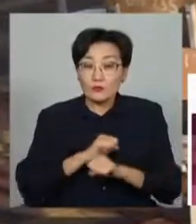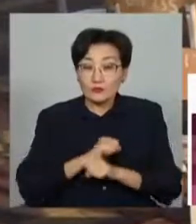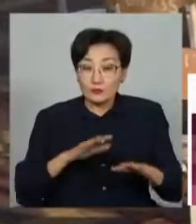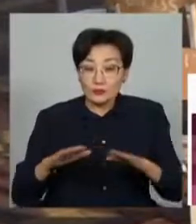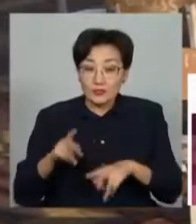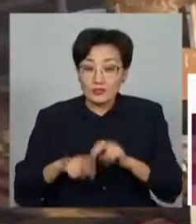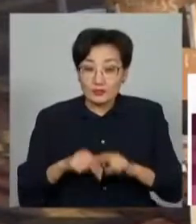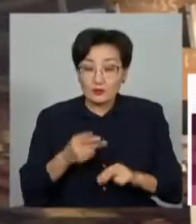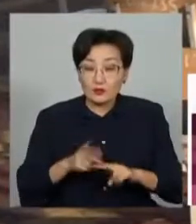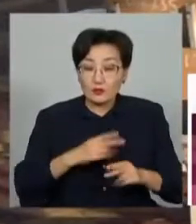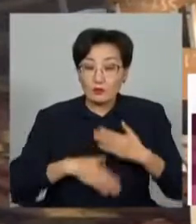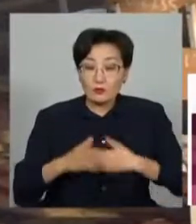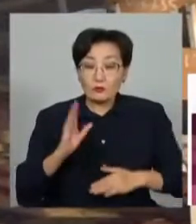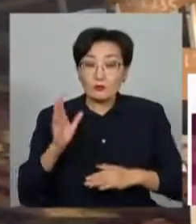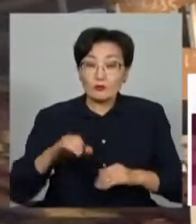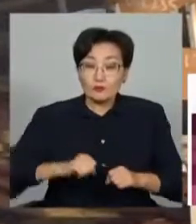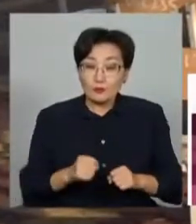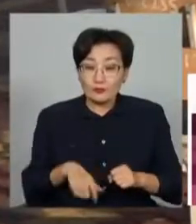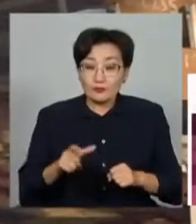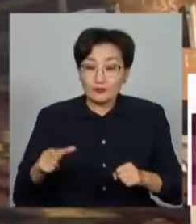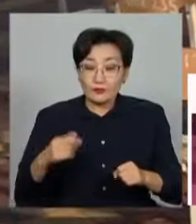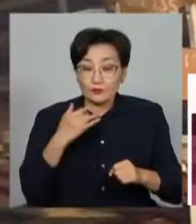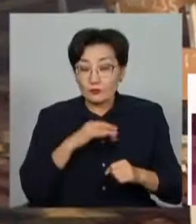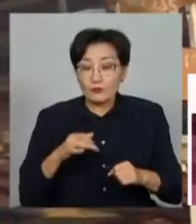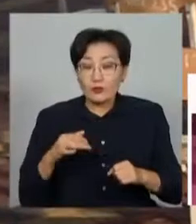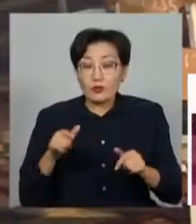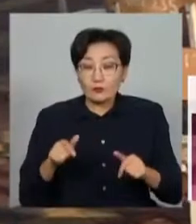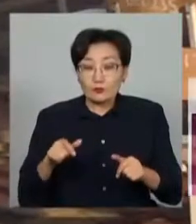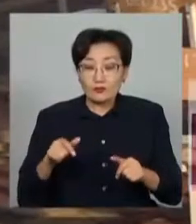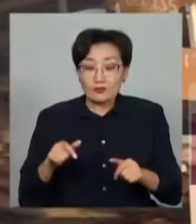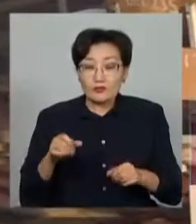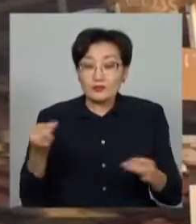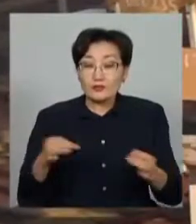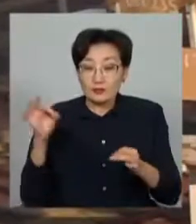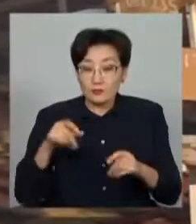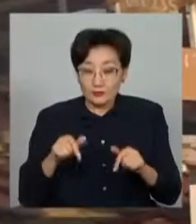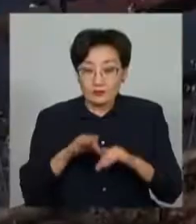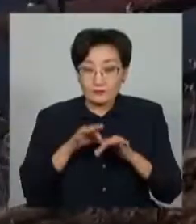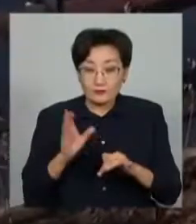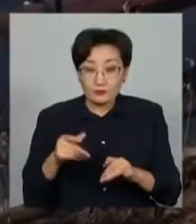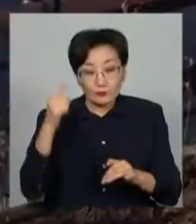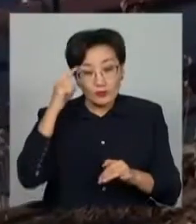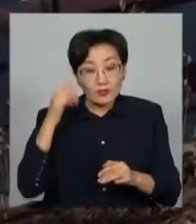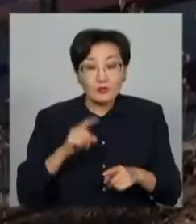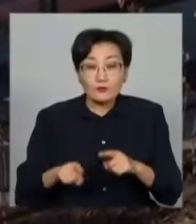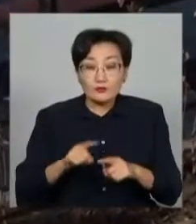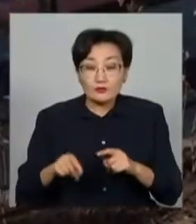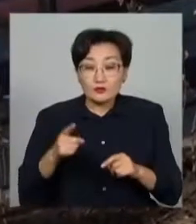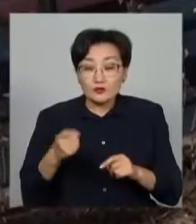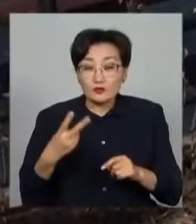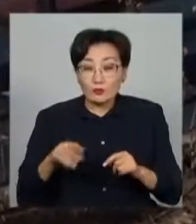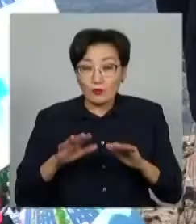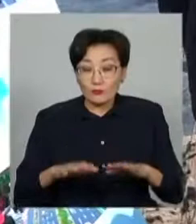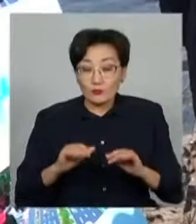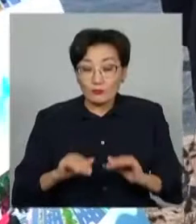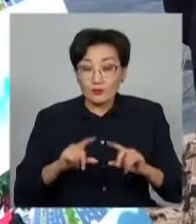себебі болашақта құрбылармен көптеген қызық сәттерімді осы алаңда қыдырып өткіземін деген ойдамын. Жақын жерде 120 орындық